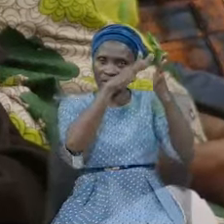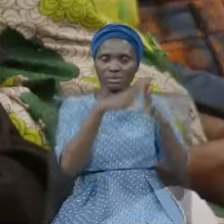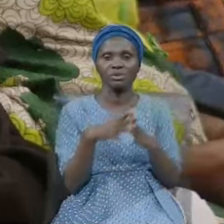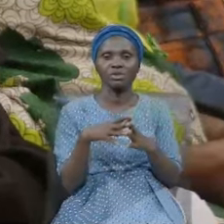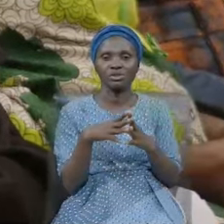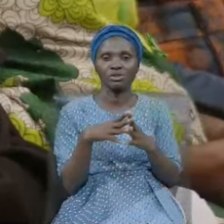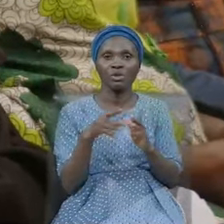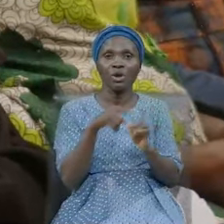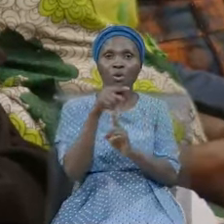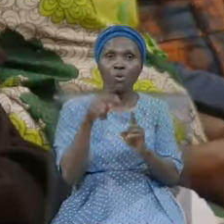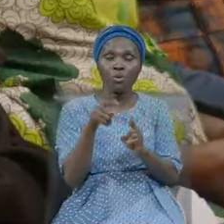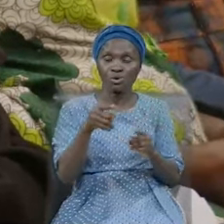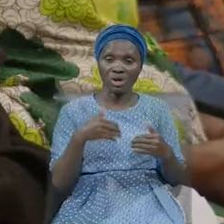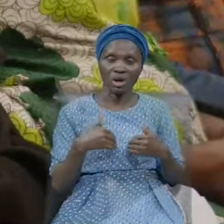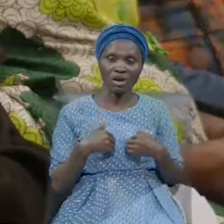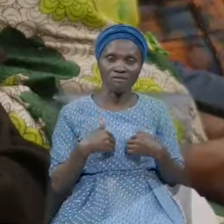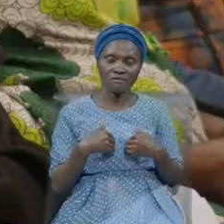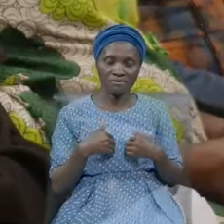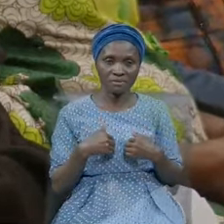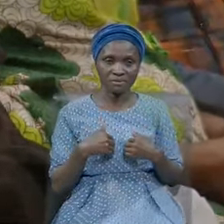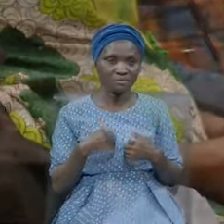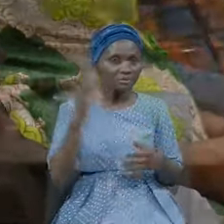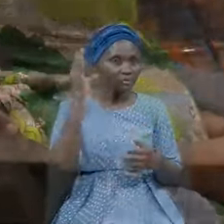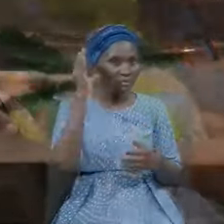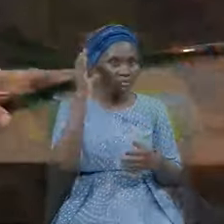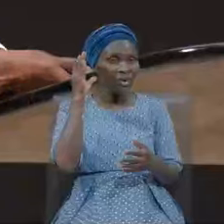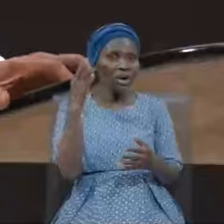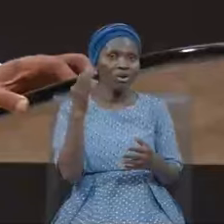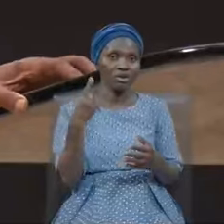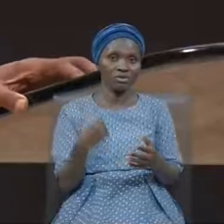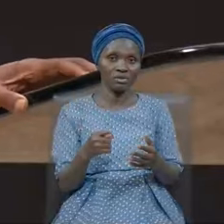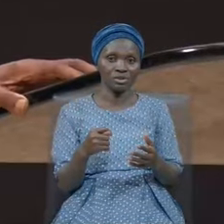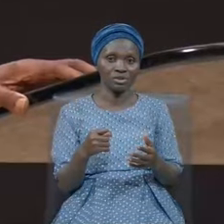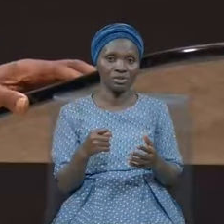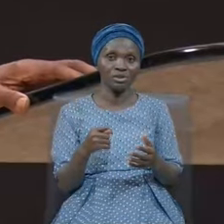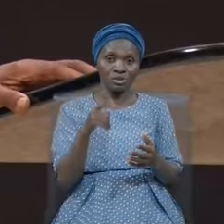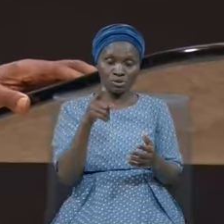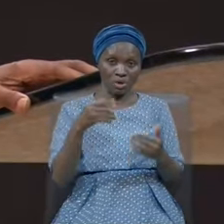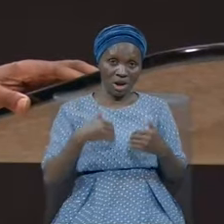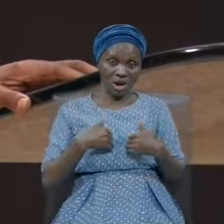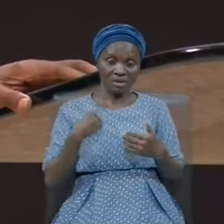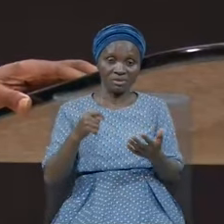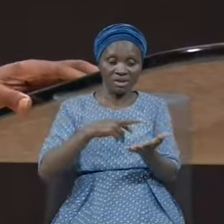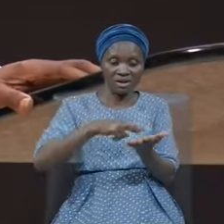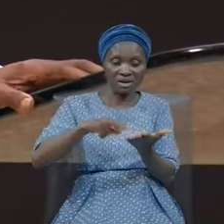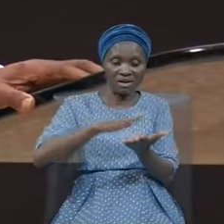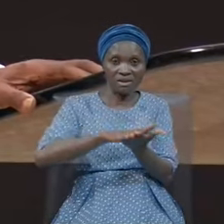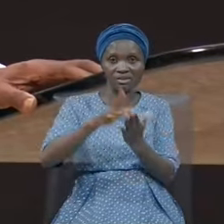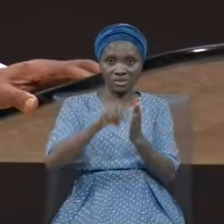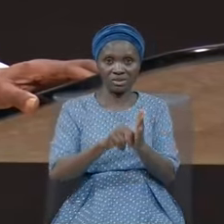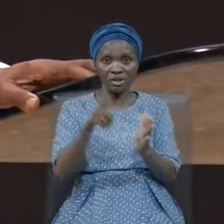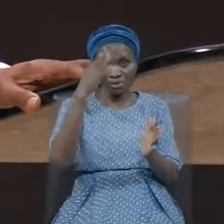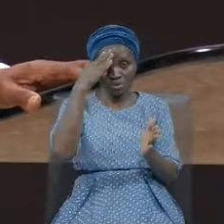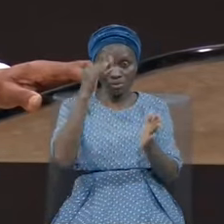espère. Lorsque vous avez appris parler de la justice, vous savez que la justice que nous prêchons, vous